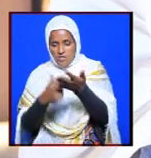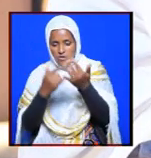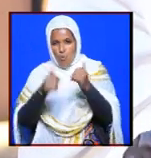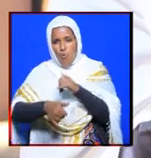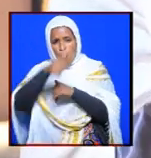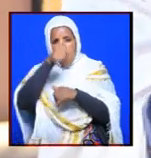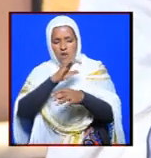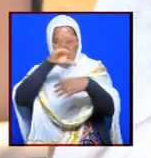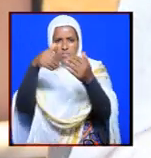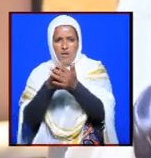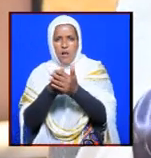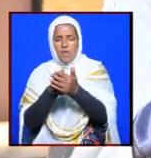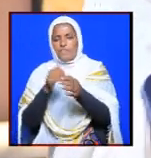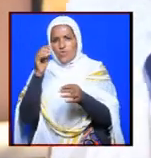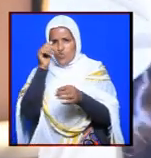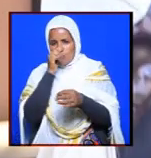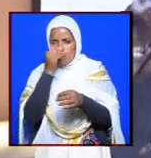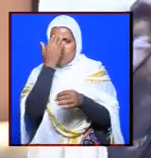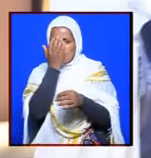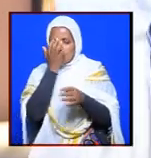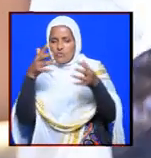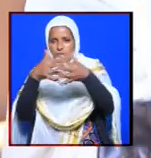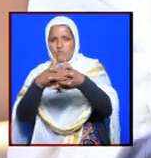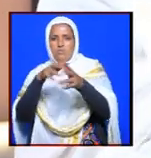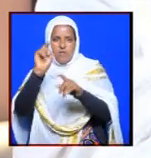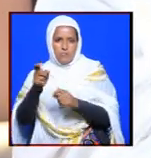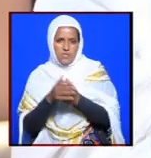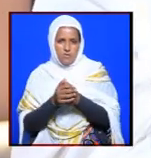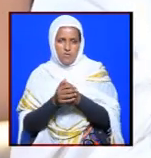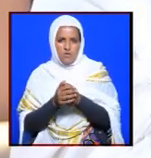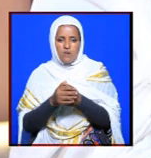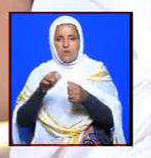ይጠፋል። እና ዋና አጠቃላዩ ይሄ ነው። ከዚህ ጋር የተያዙ እንግዲህ ኢትዮጵያ እንዲህ ከሆነ